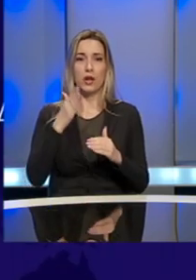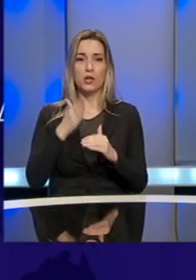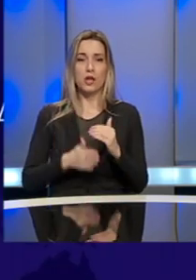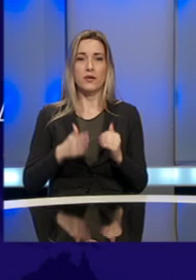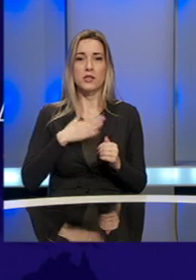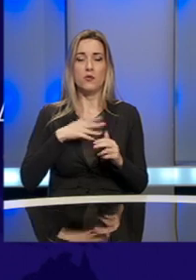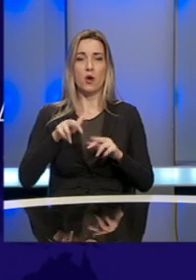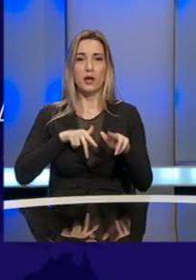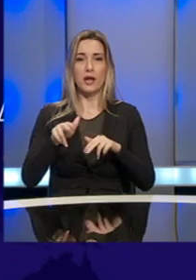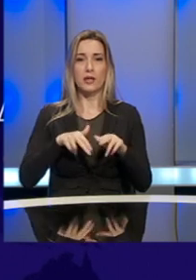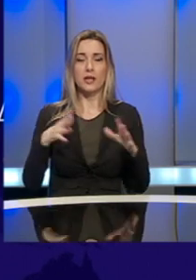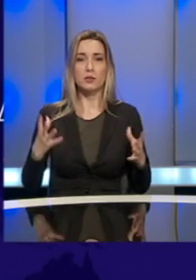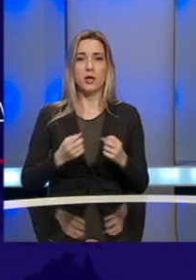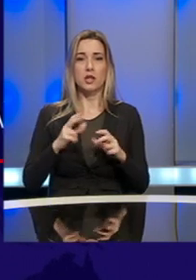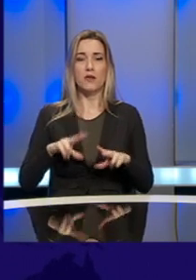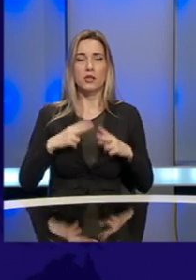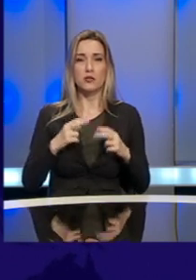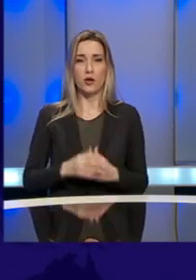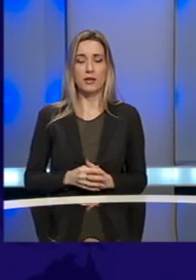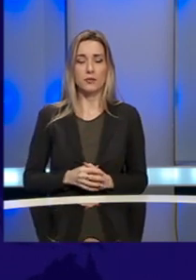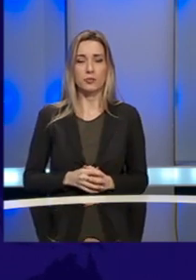Ograničavanjem svog kretanja spašavaš živote.